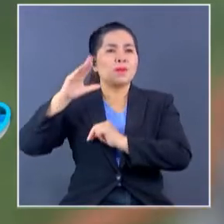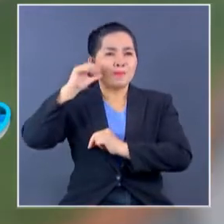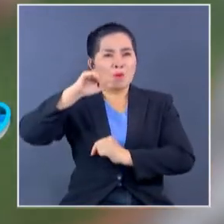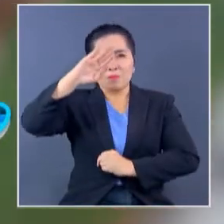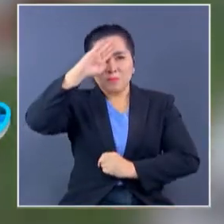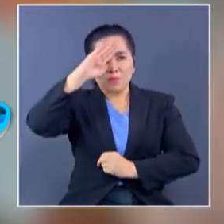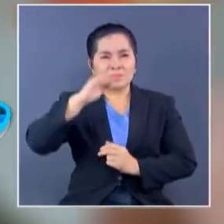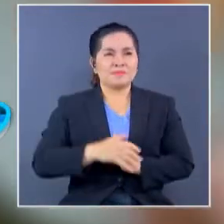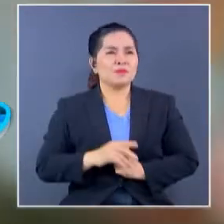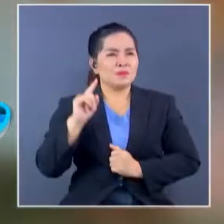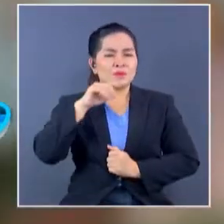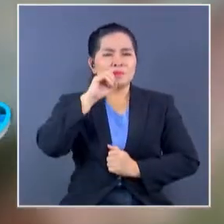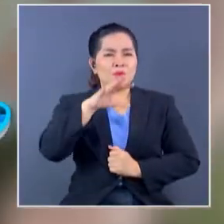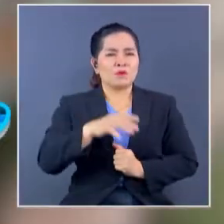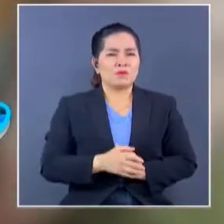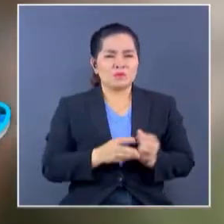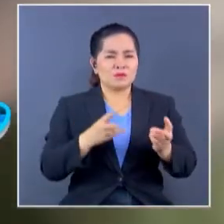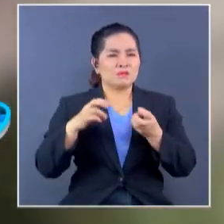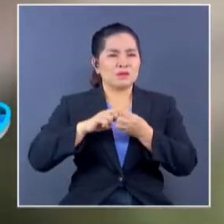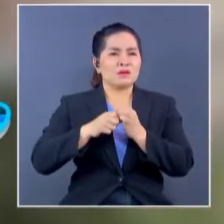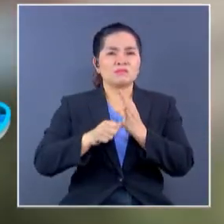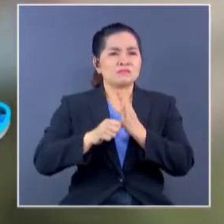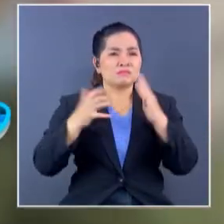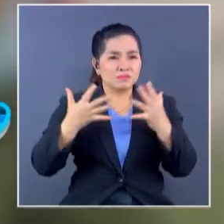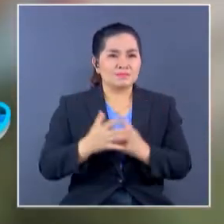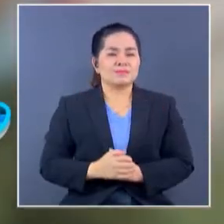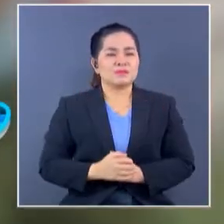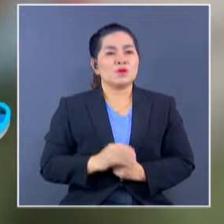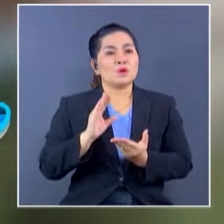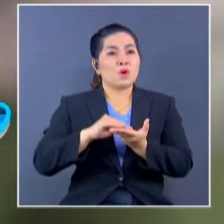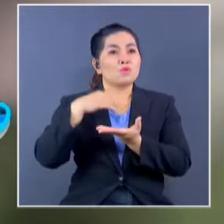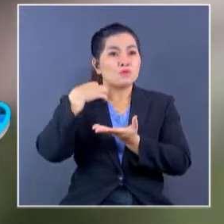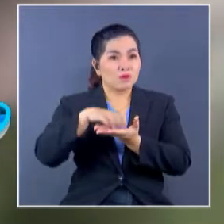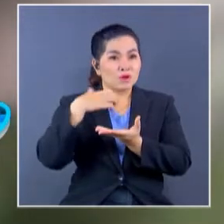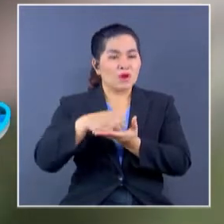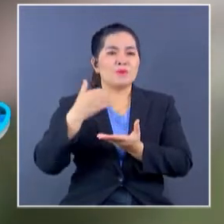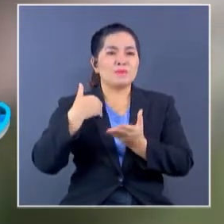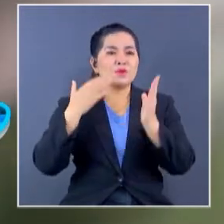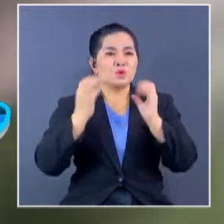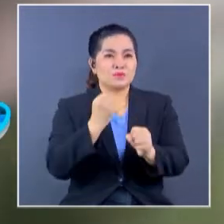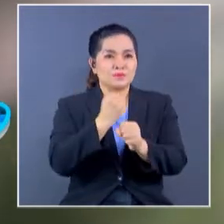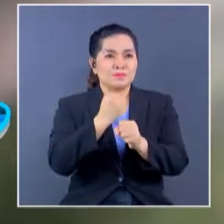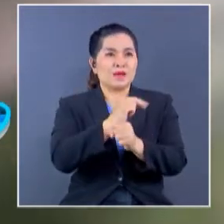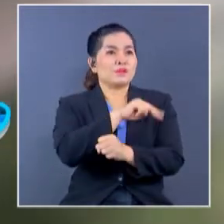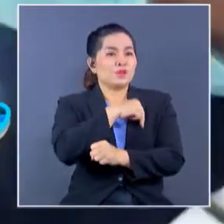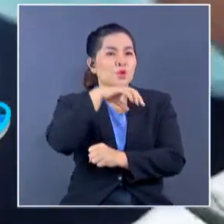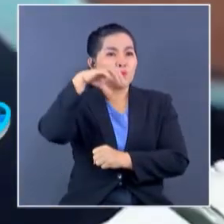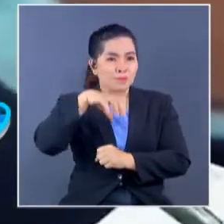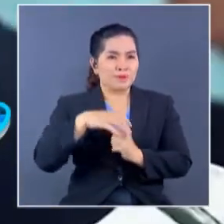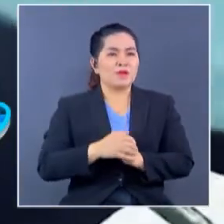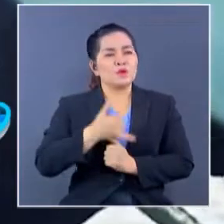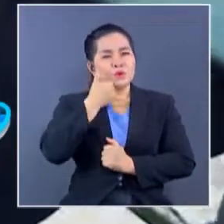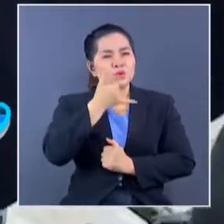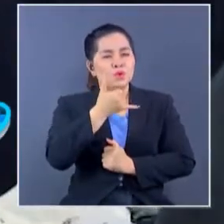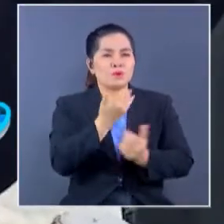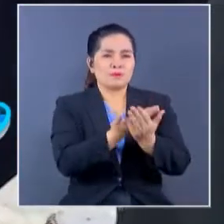วยแล้วเธอบอกมันไม่มีทางออกแล้วฮะความคืบหน้ากรณีเจ้าหน้าที่เวชกิจฉุกเฉินโรงพยาบาลประคนชัยโทรศัพ